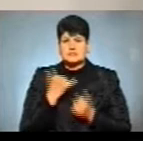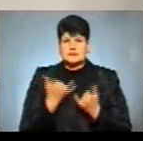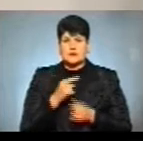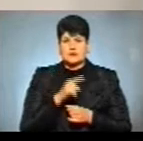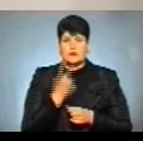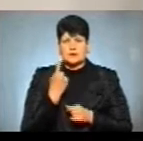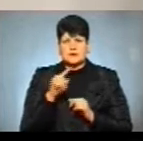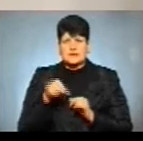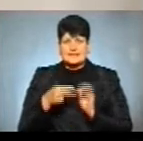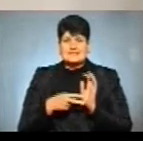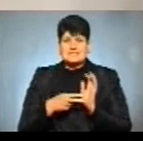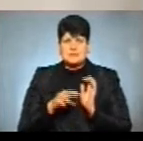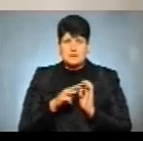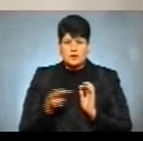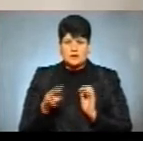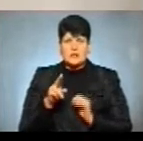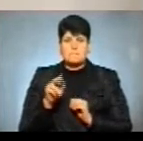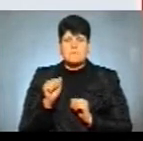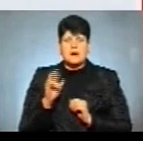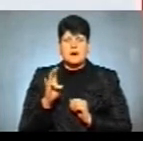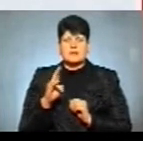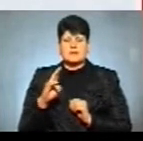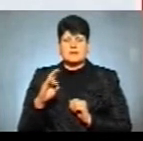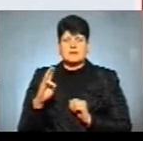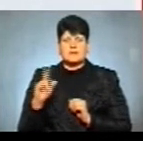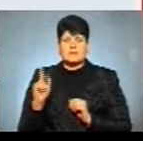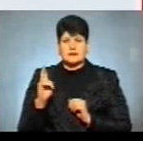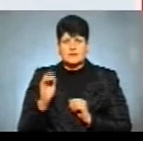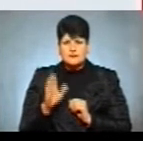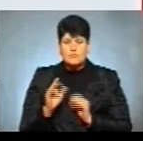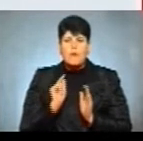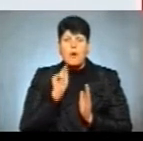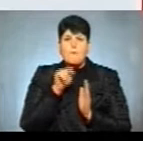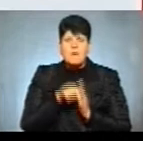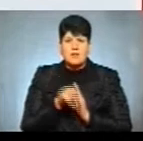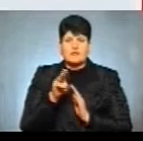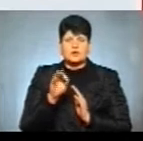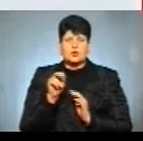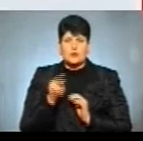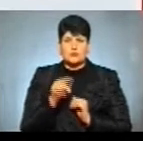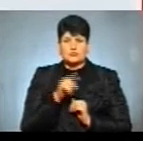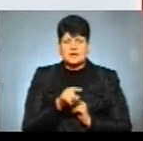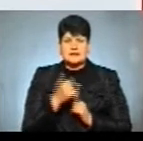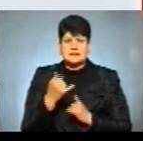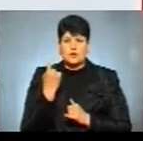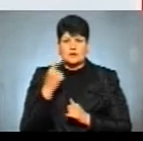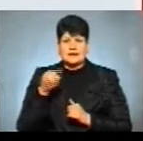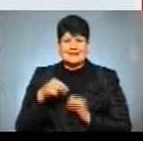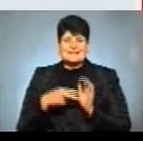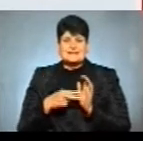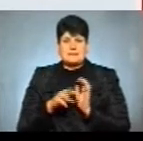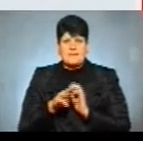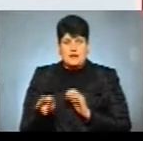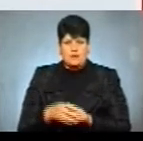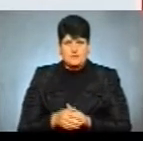мільйона. Та Паньків зараз теж попала в топ, в неї зараз 1,7 мільйона.